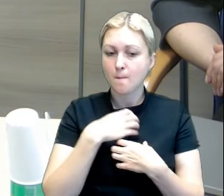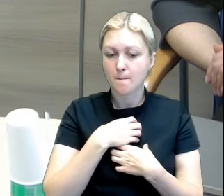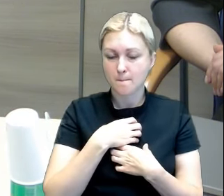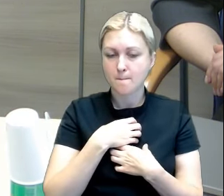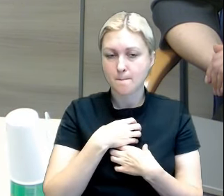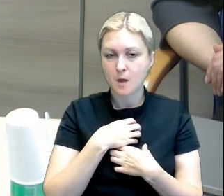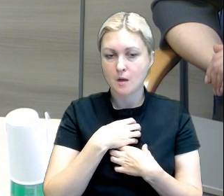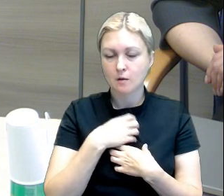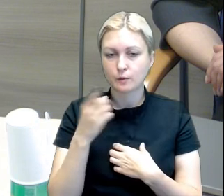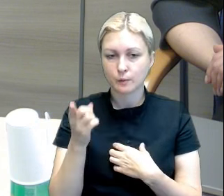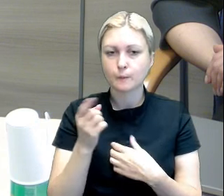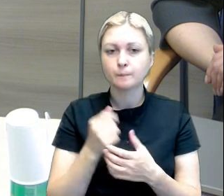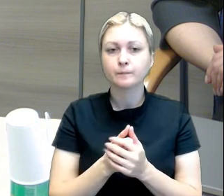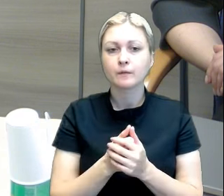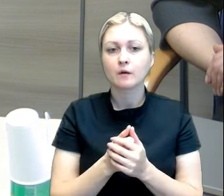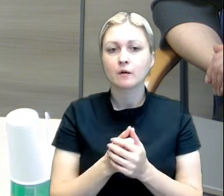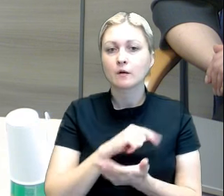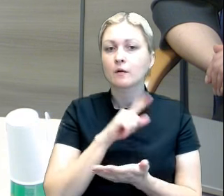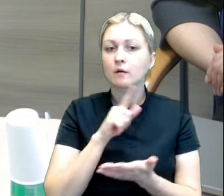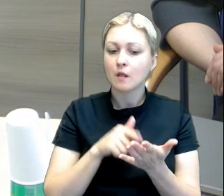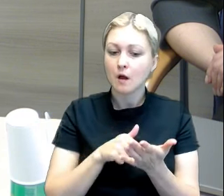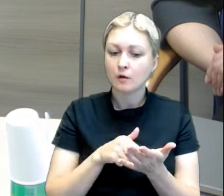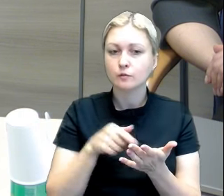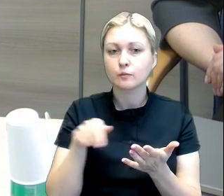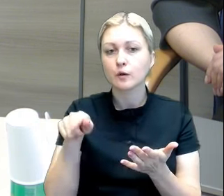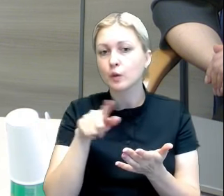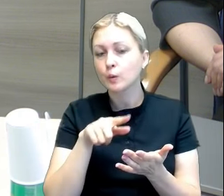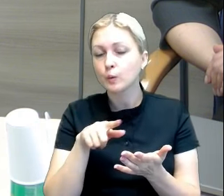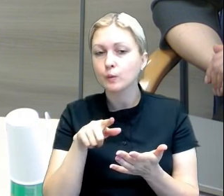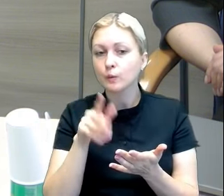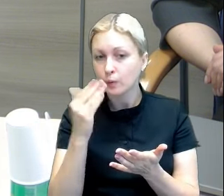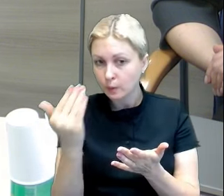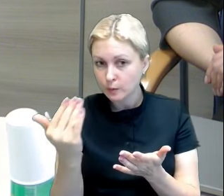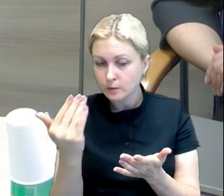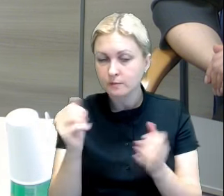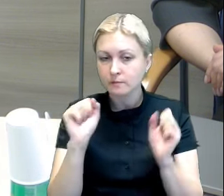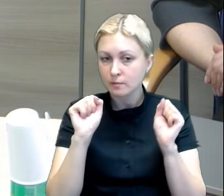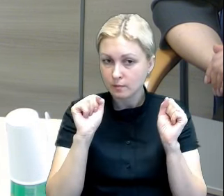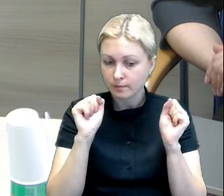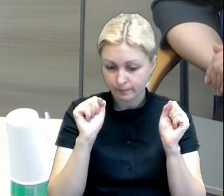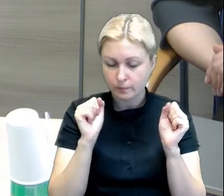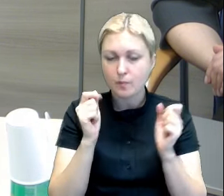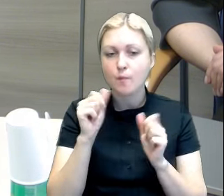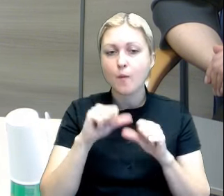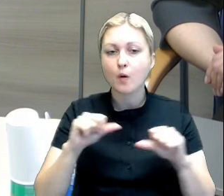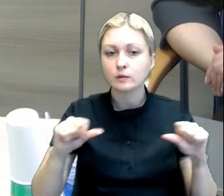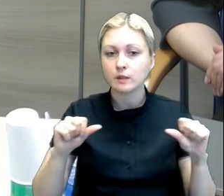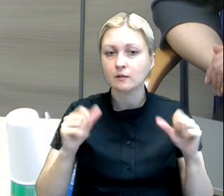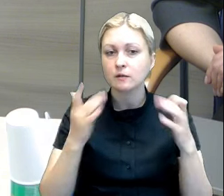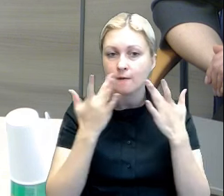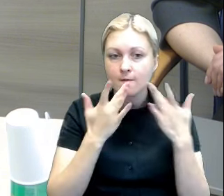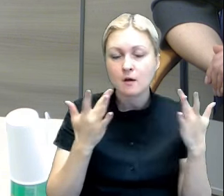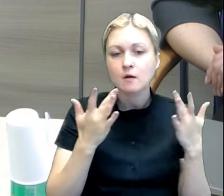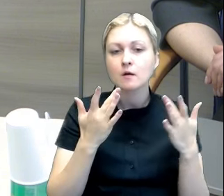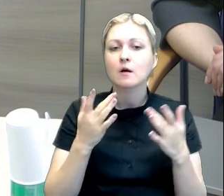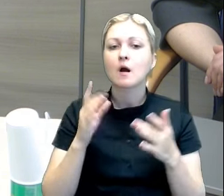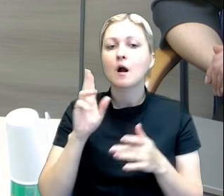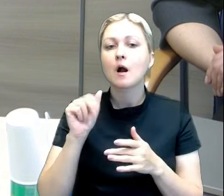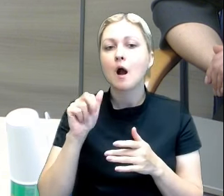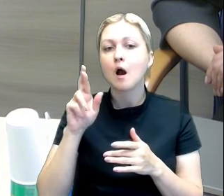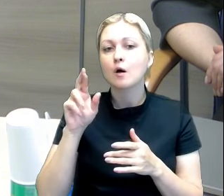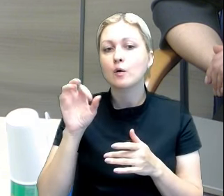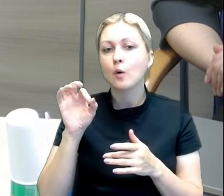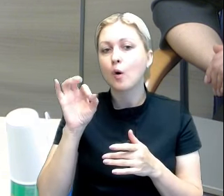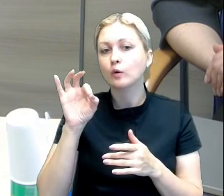toksai iš tikrųjų ar galėtumėt patikinti kadangi posėdis vyksta viešai kad karoso gatvėj 13 buvusioje